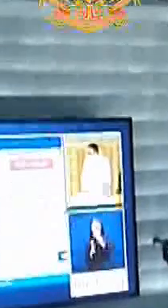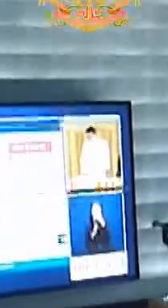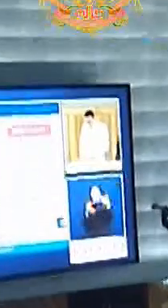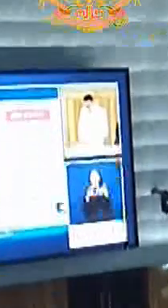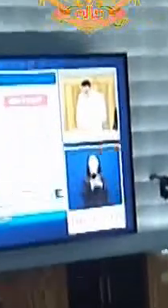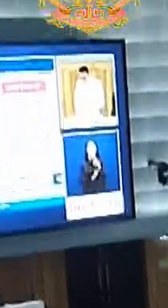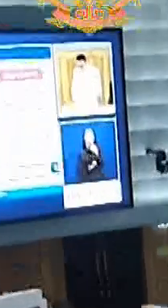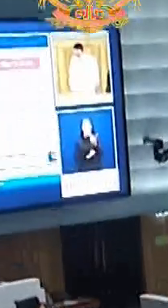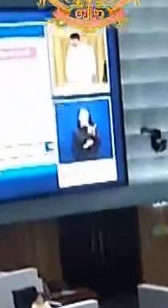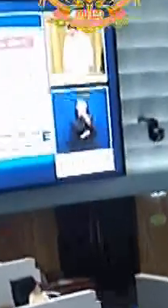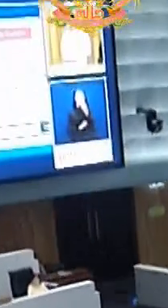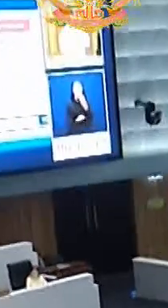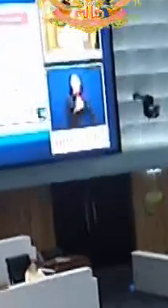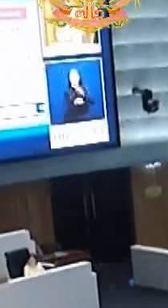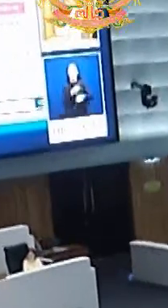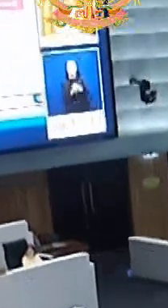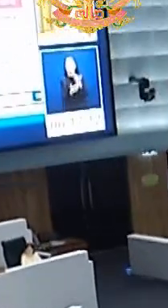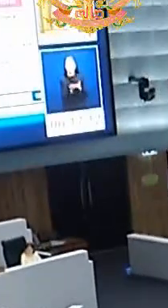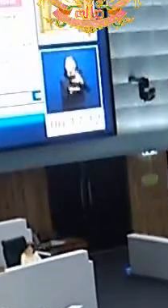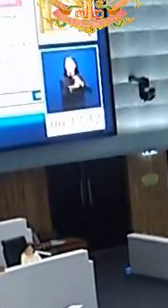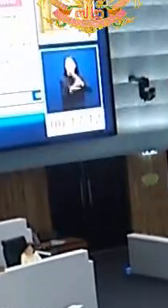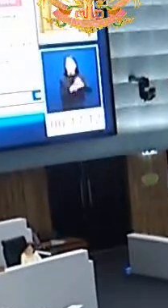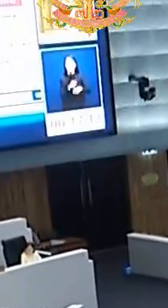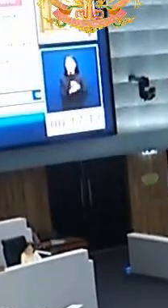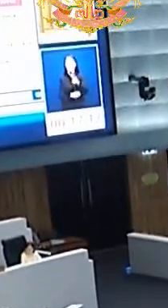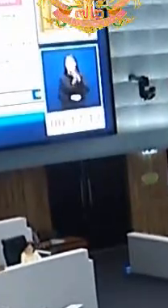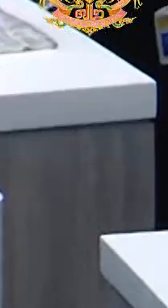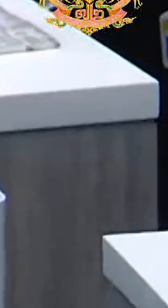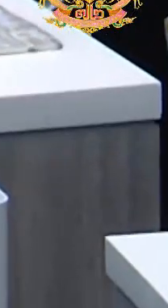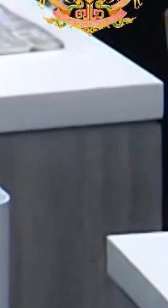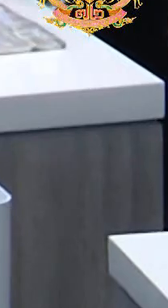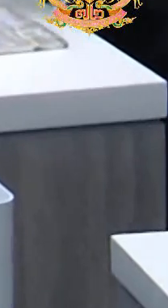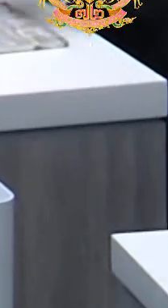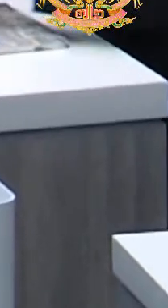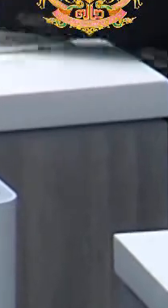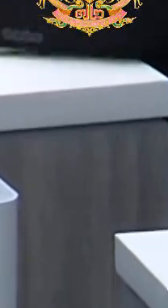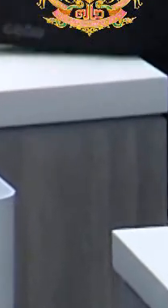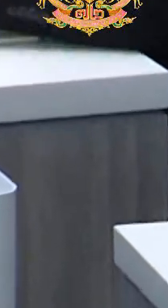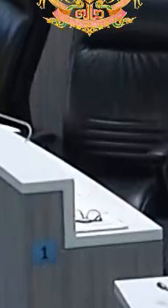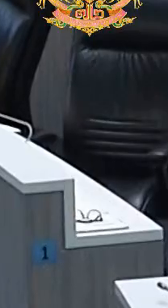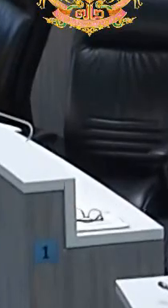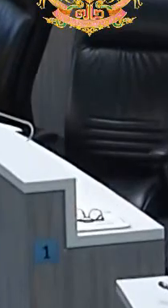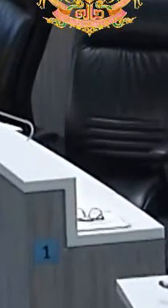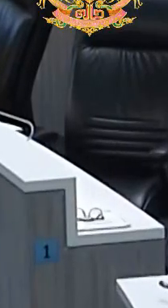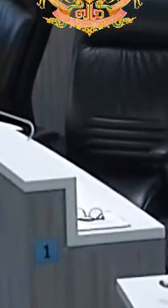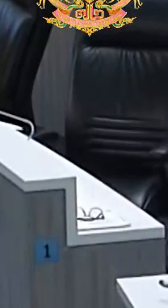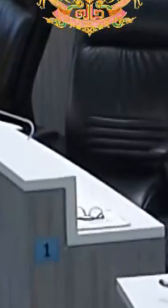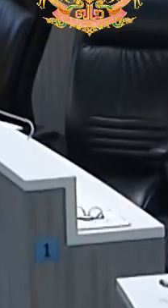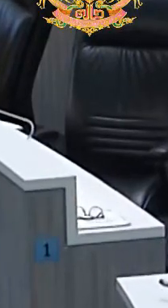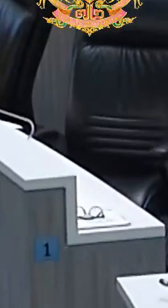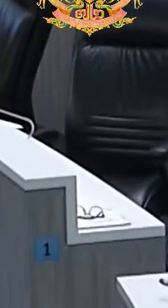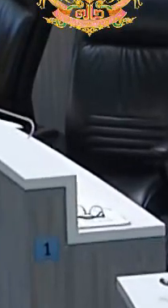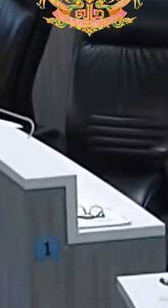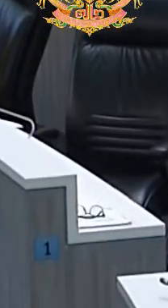อยู่รวมถึงประโยชน์ต่อประชาชนเป็นสำคัญพร้อมกับยืนยันนะครับว่าข้อคิดเห็นคำแนะนำรวมไปถึงความ